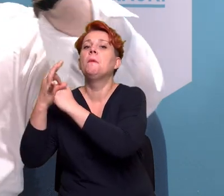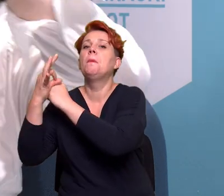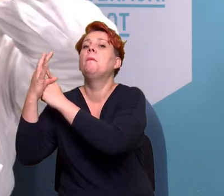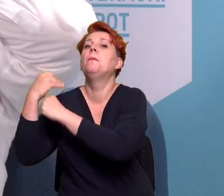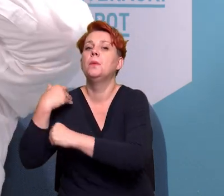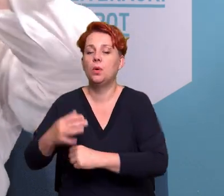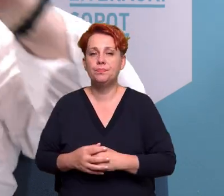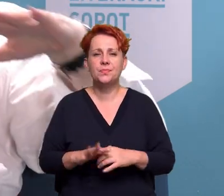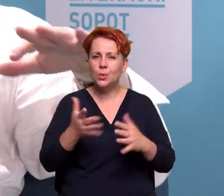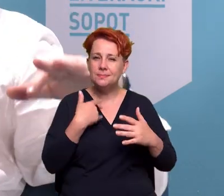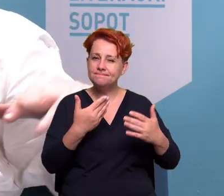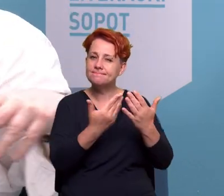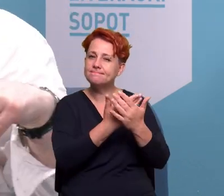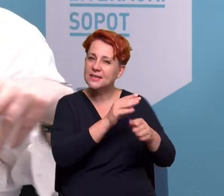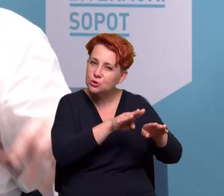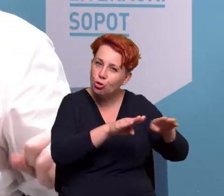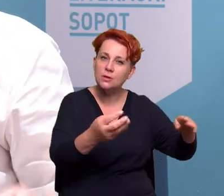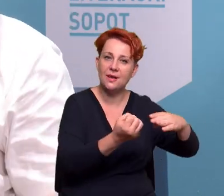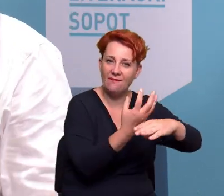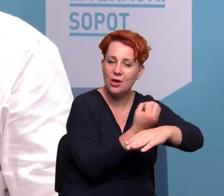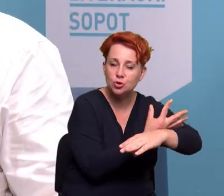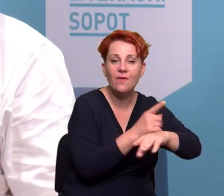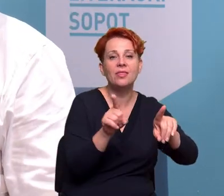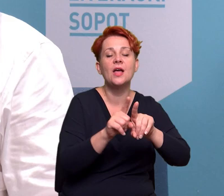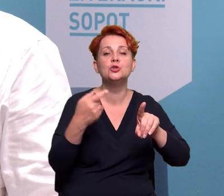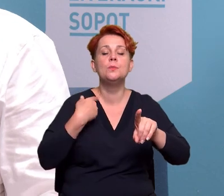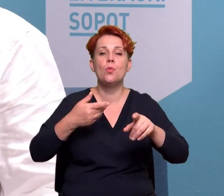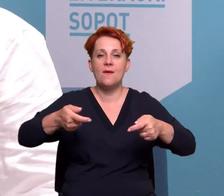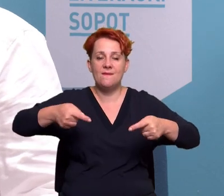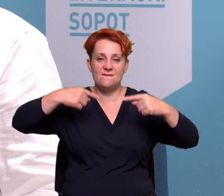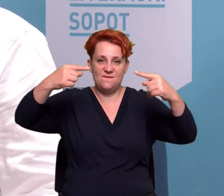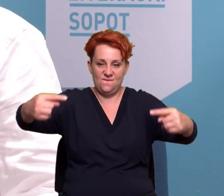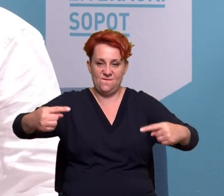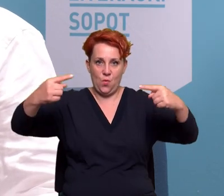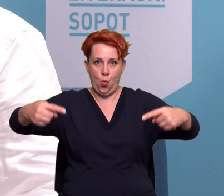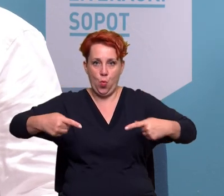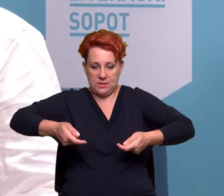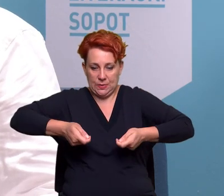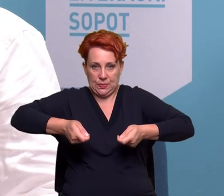z warzywami jeździły takie drewniane wózeczki robione